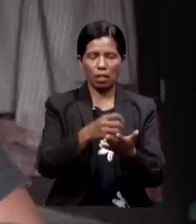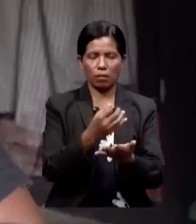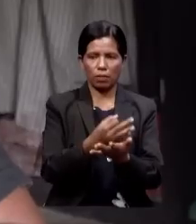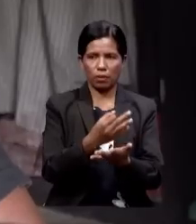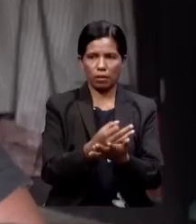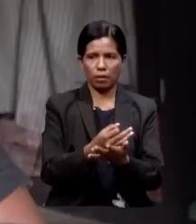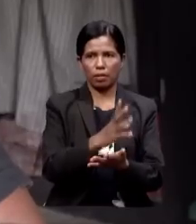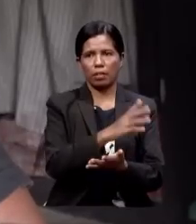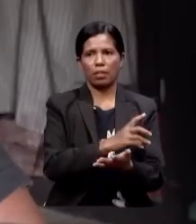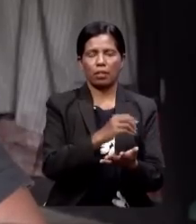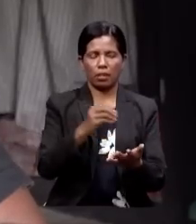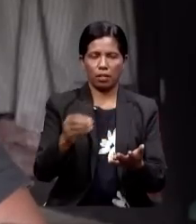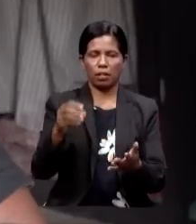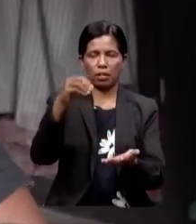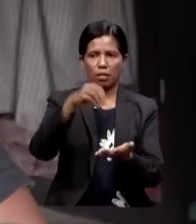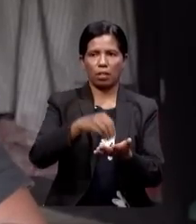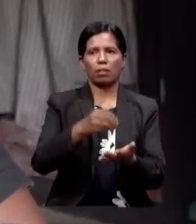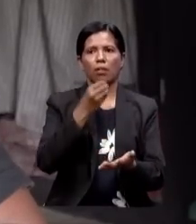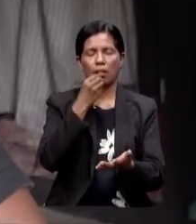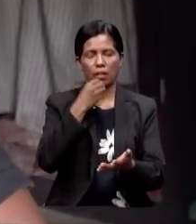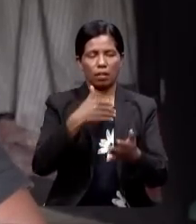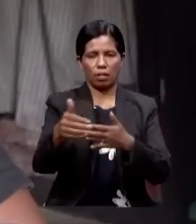ansan ni sira tahu ba tauhan